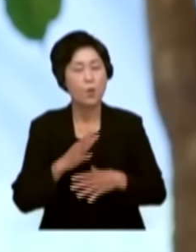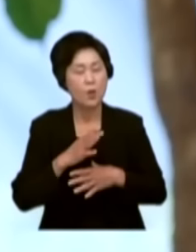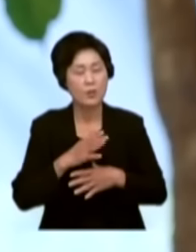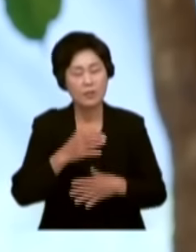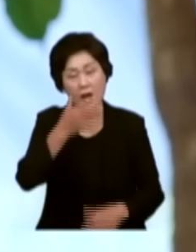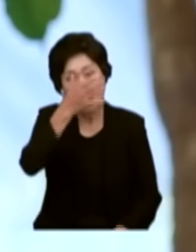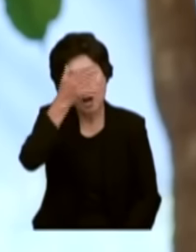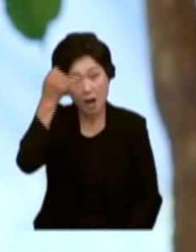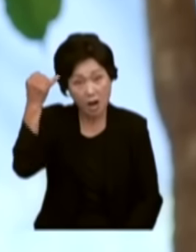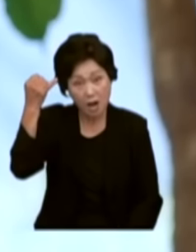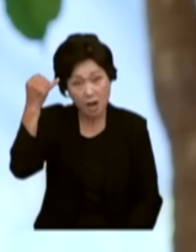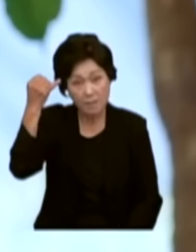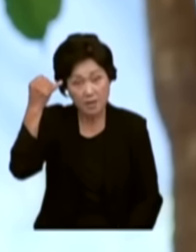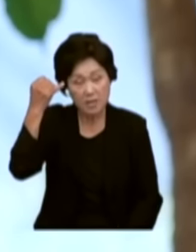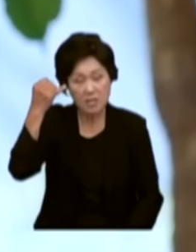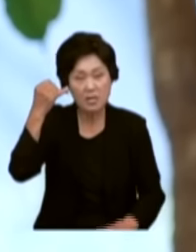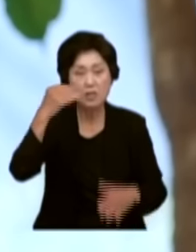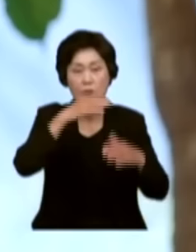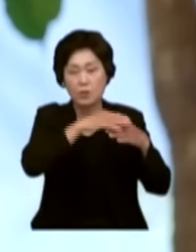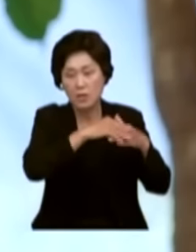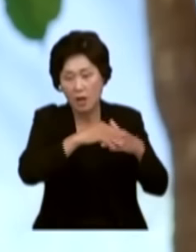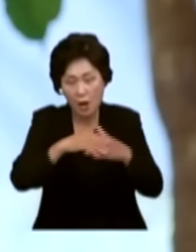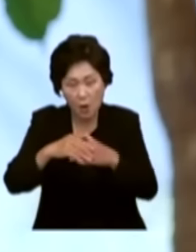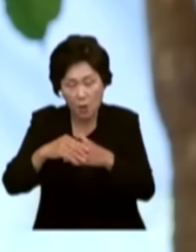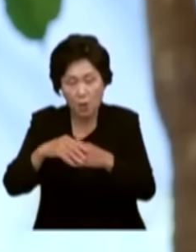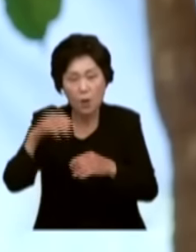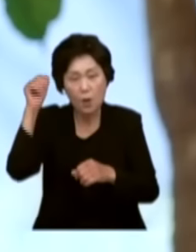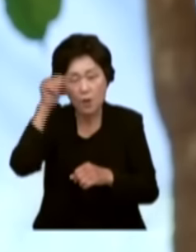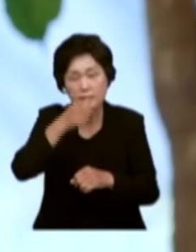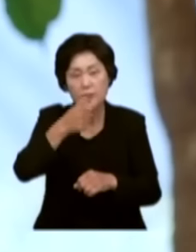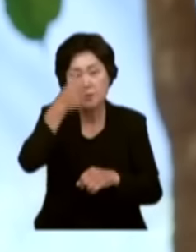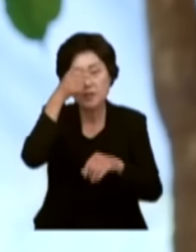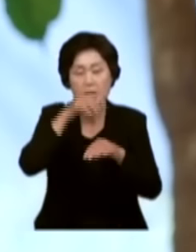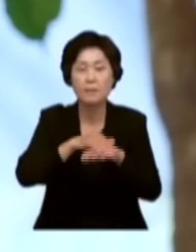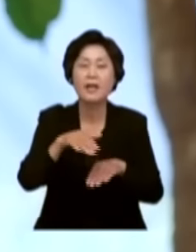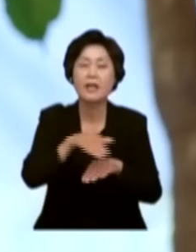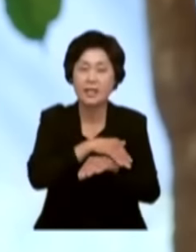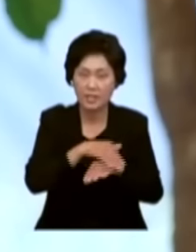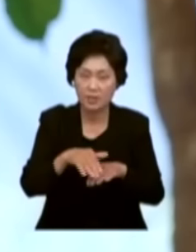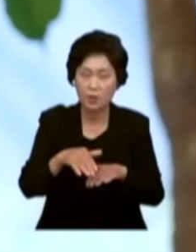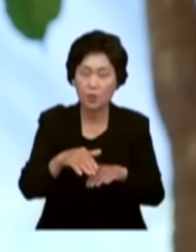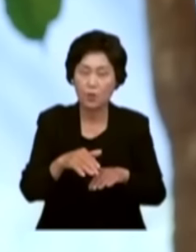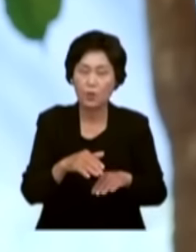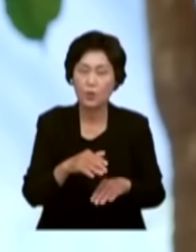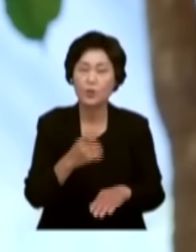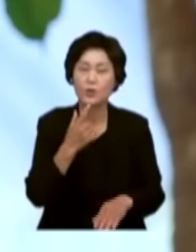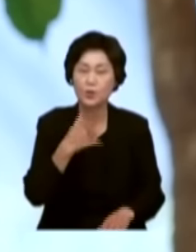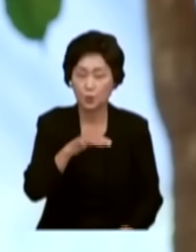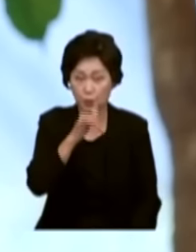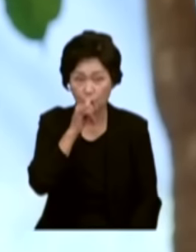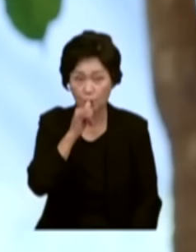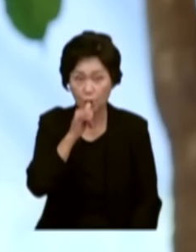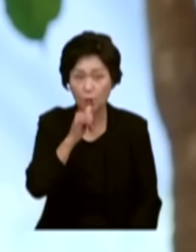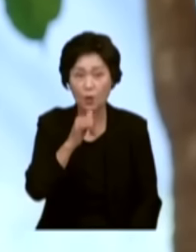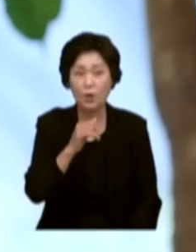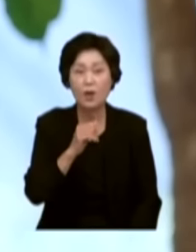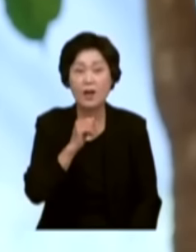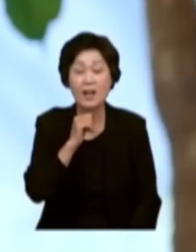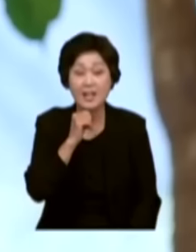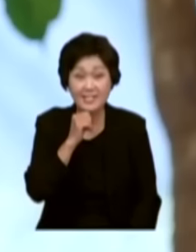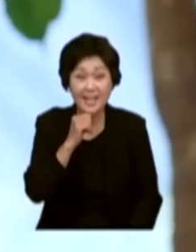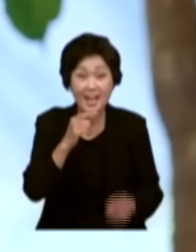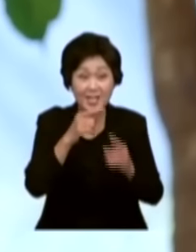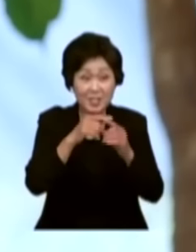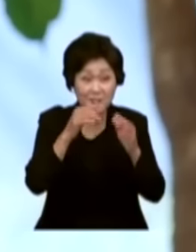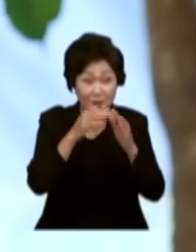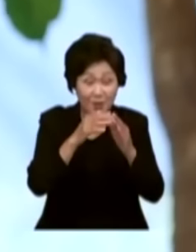붙잡고 이렇게 새벽 예배 가셨던 그것을 정말 시골 교회나 네. 정말 지금 말씀하신 것처럼 개척 교회 가서 전하면 그